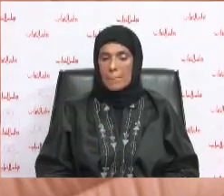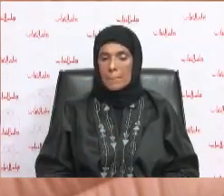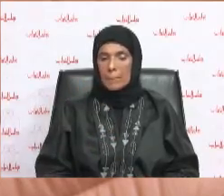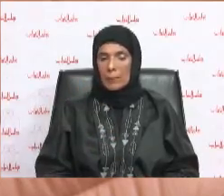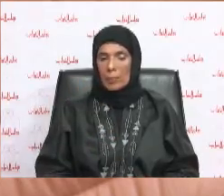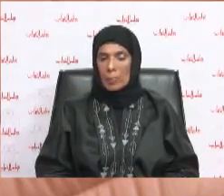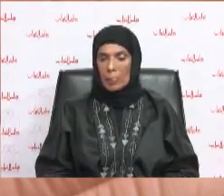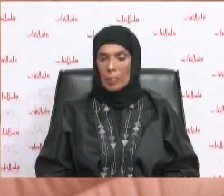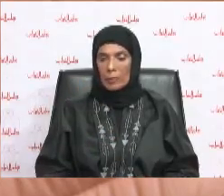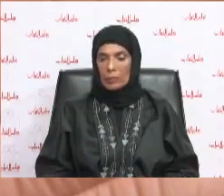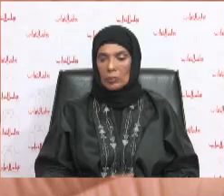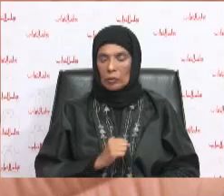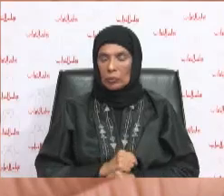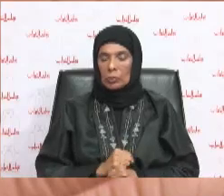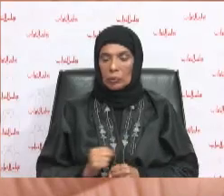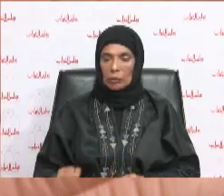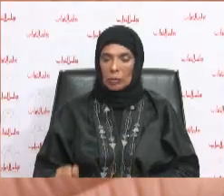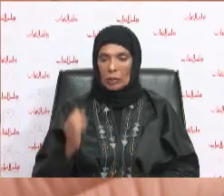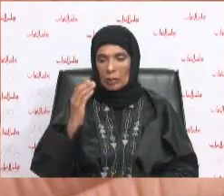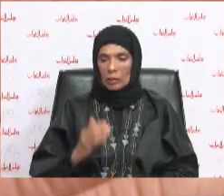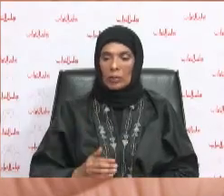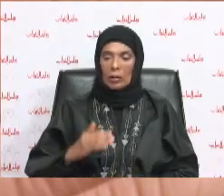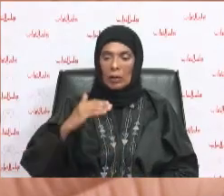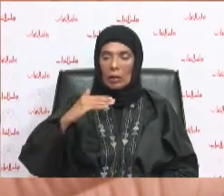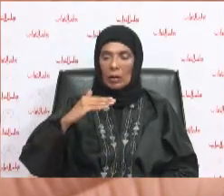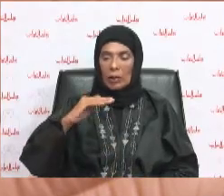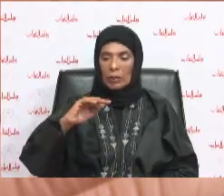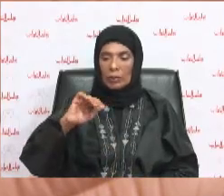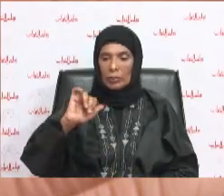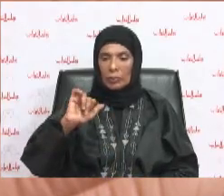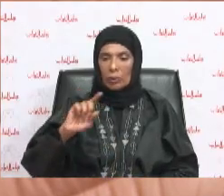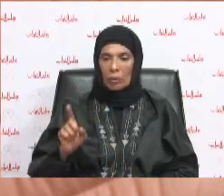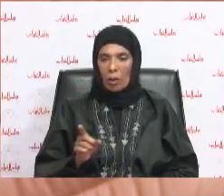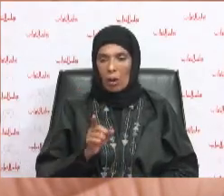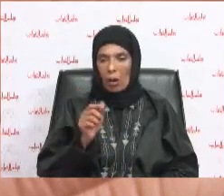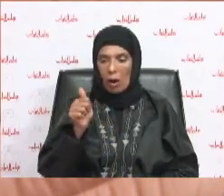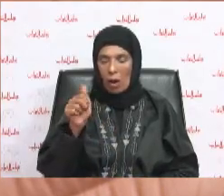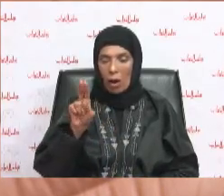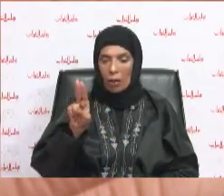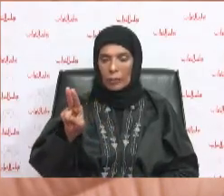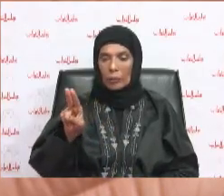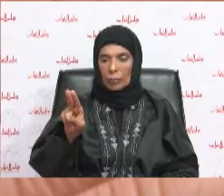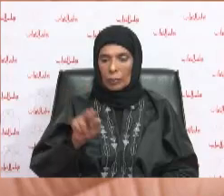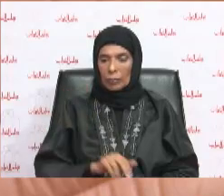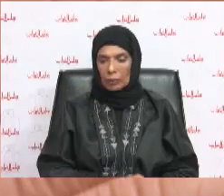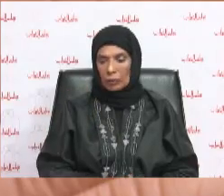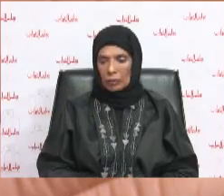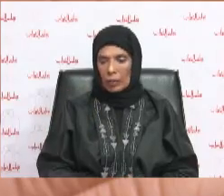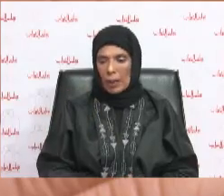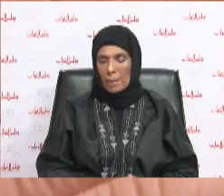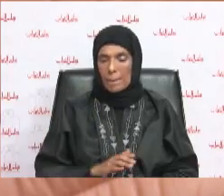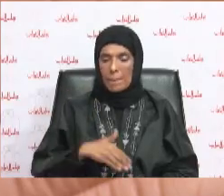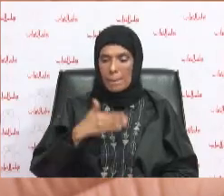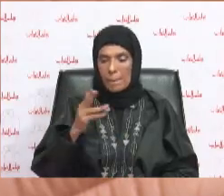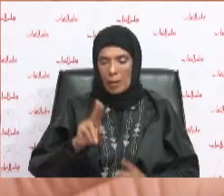مثل مشروع خيرات البحرين، واللي طبعا سبب ما تم توقيفه اللي في السودان، واتمنى